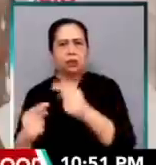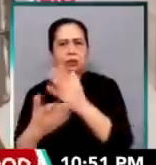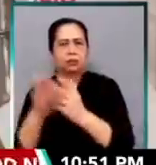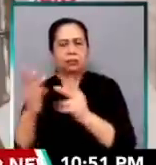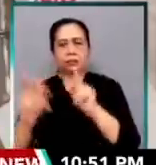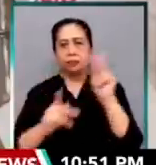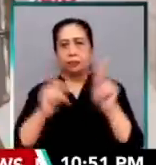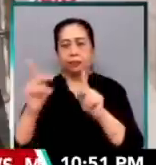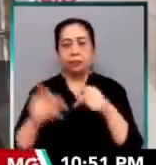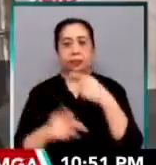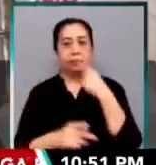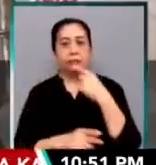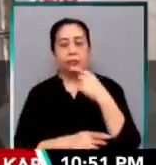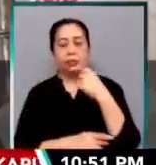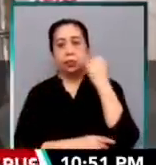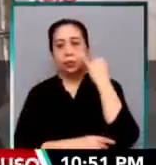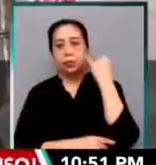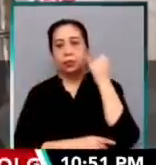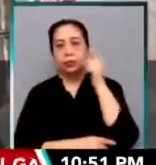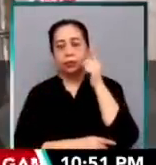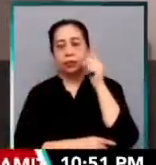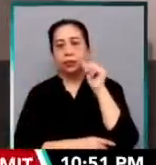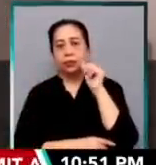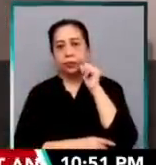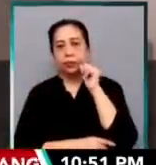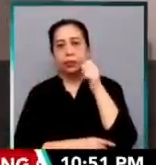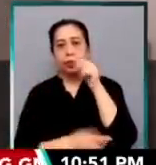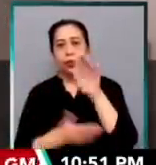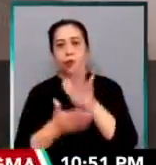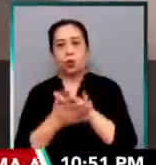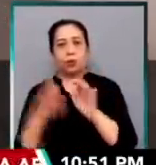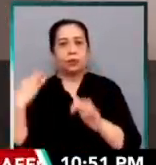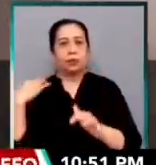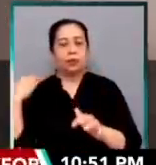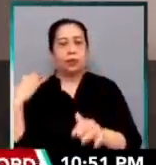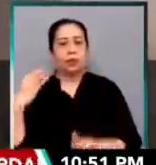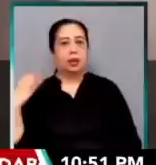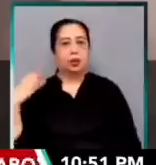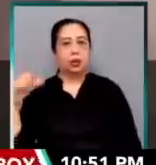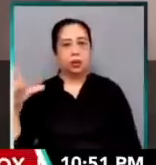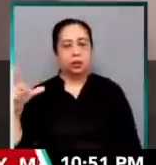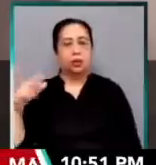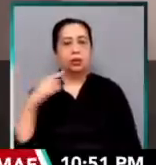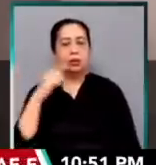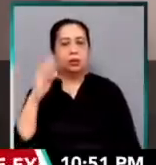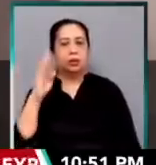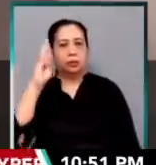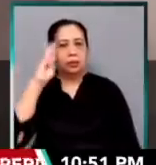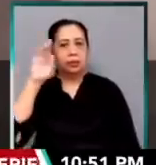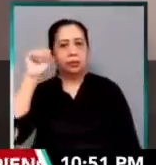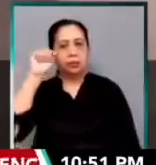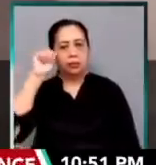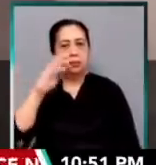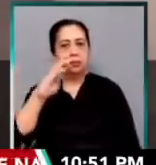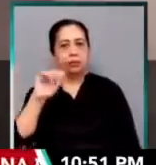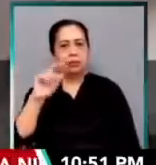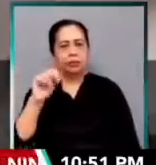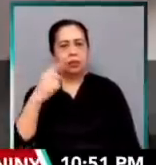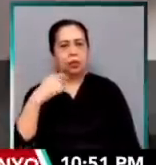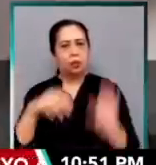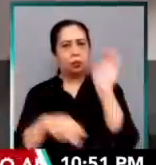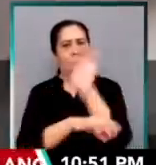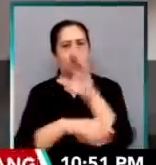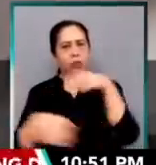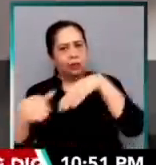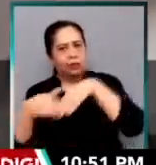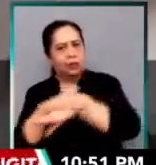kay Jojamine Leigh Alcid, misis ng kumakandidatong konsihal na si Brian Alcid, nagpumilit na pumasok sa kanilang